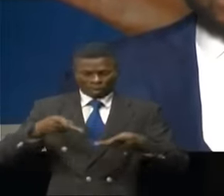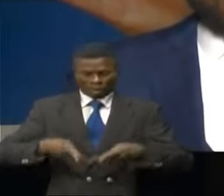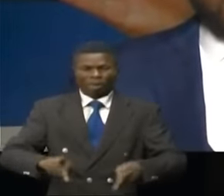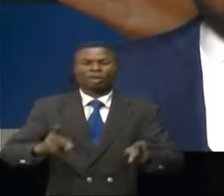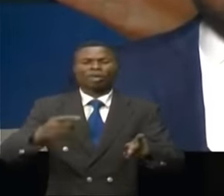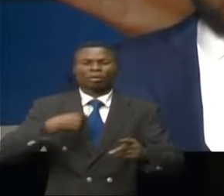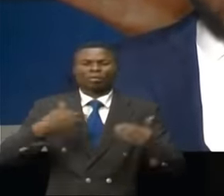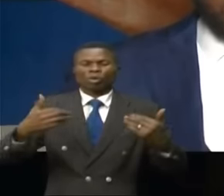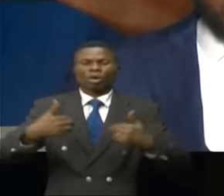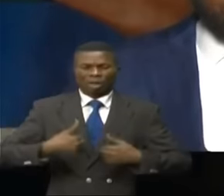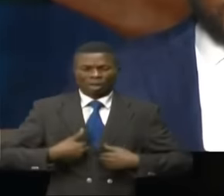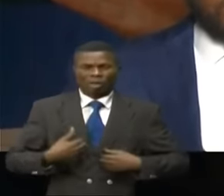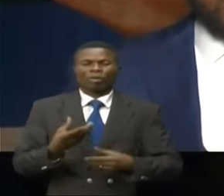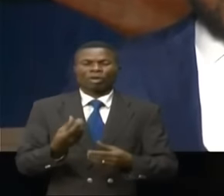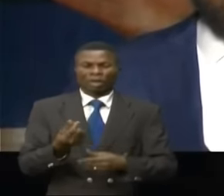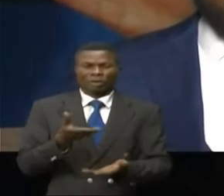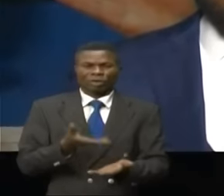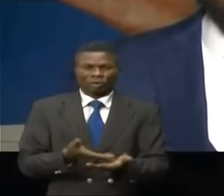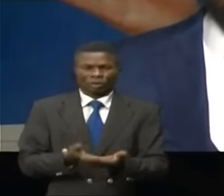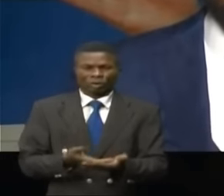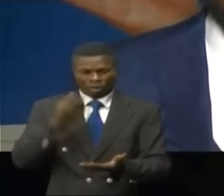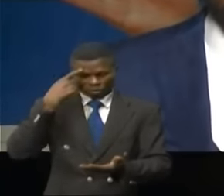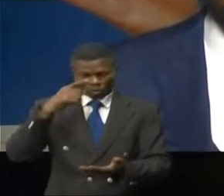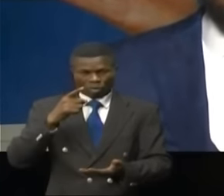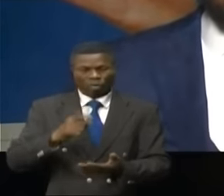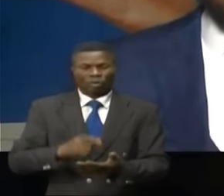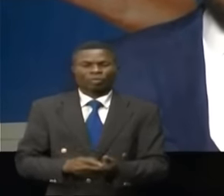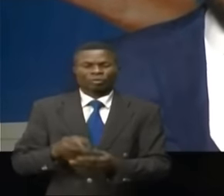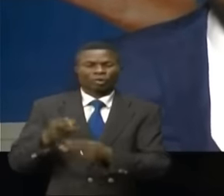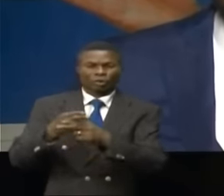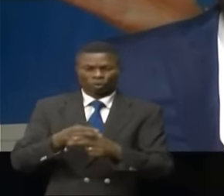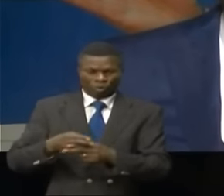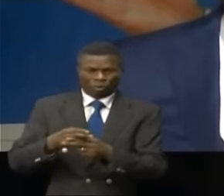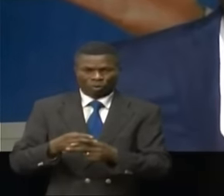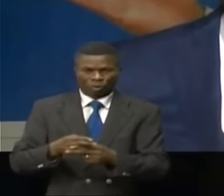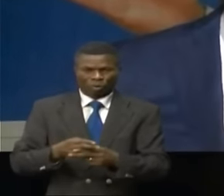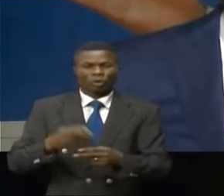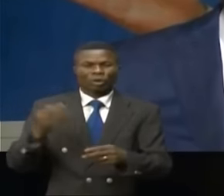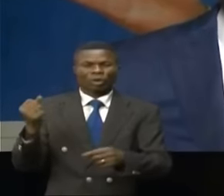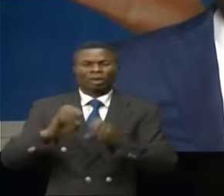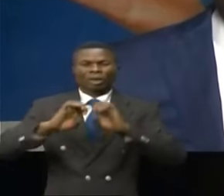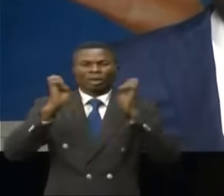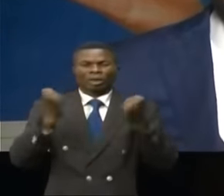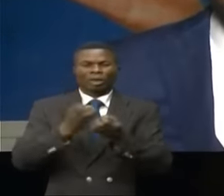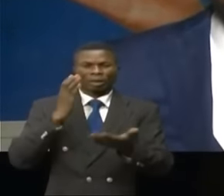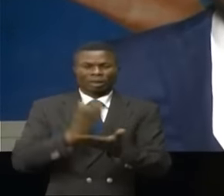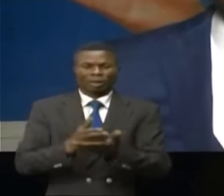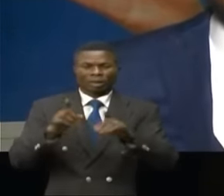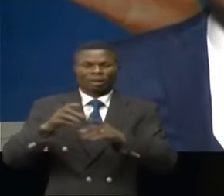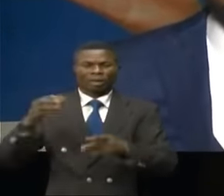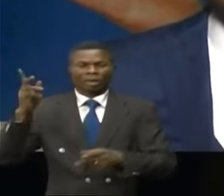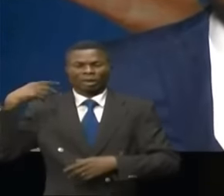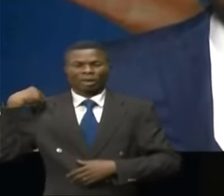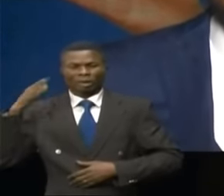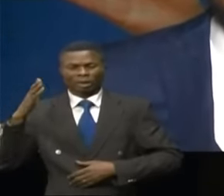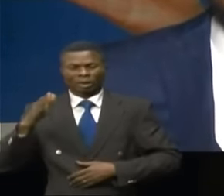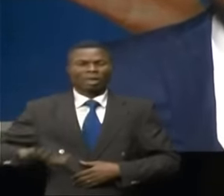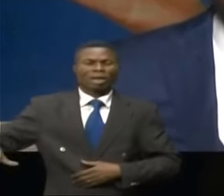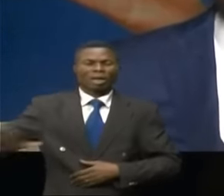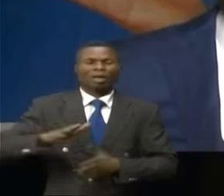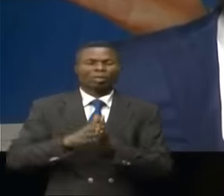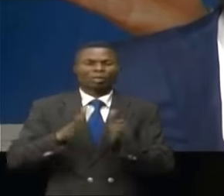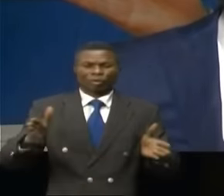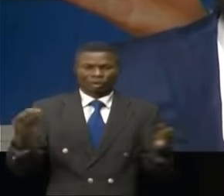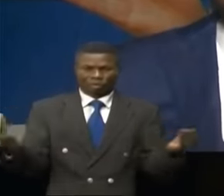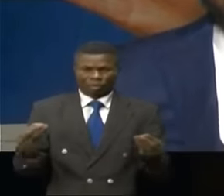puisse avoir cet agrément pour contrôler les entreprises privées et publiques sur toute l'étendue du pays